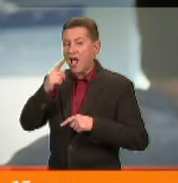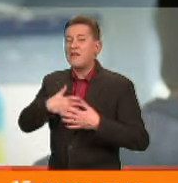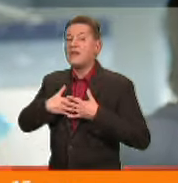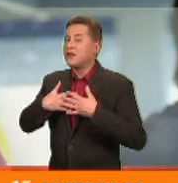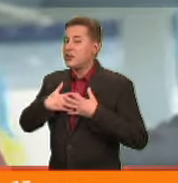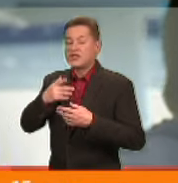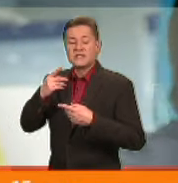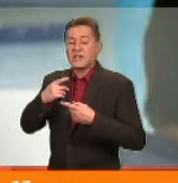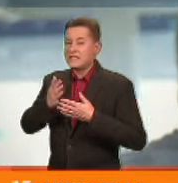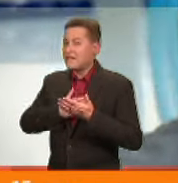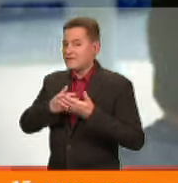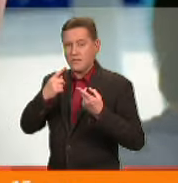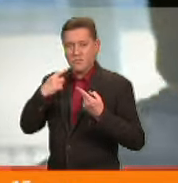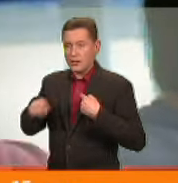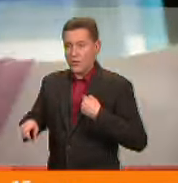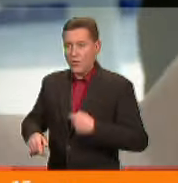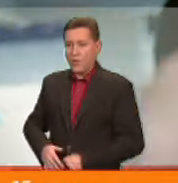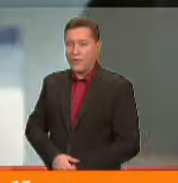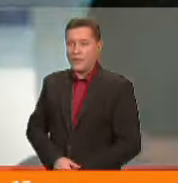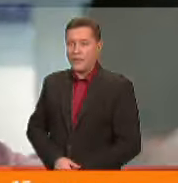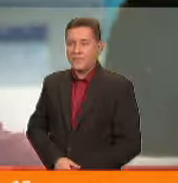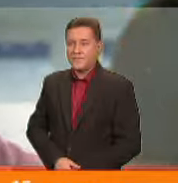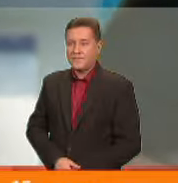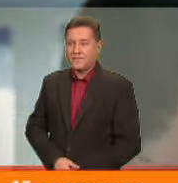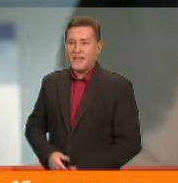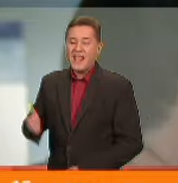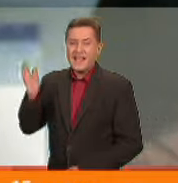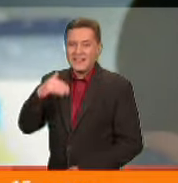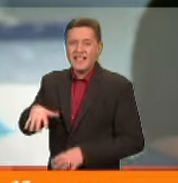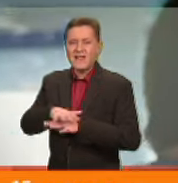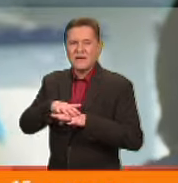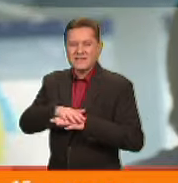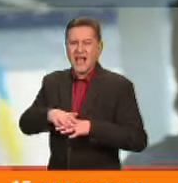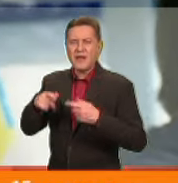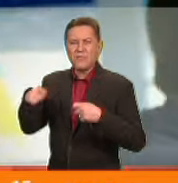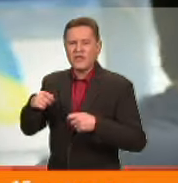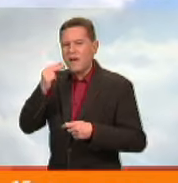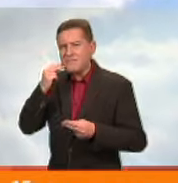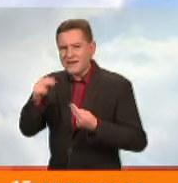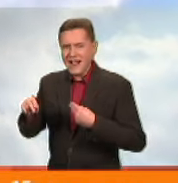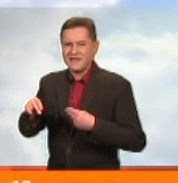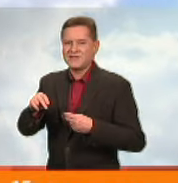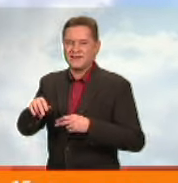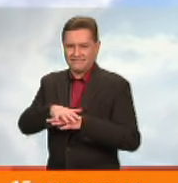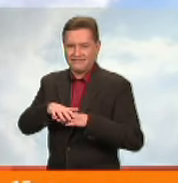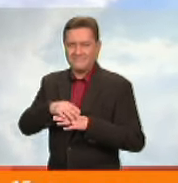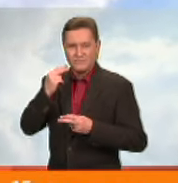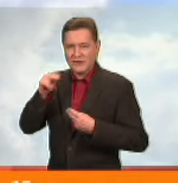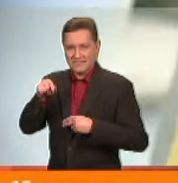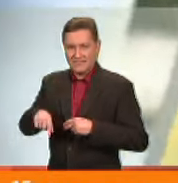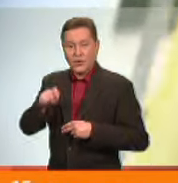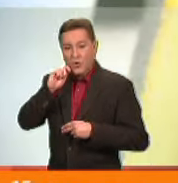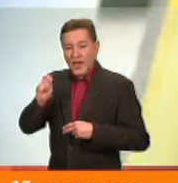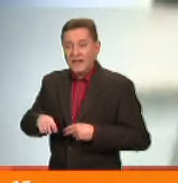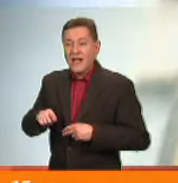заходишь, тебе по плечу могут похлопать, сказать, иди до мене, хлопчик, да я тебе продам краще. Мне это все очень нравится на самом деле. Игорь и Кристина, его